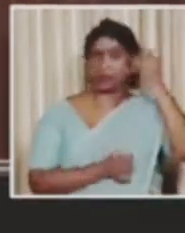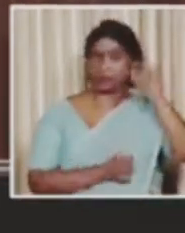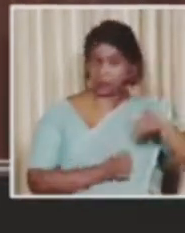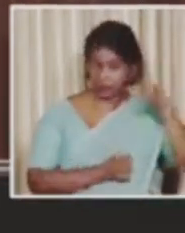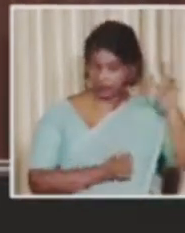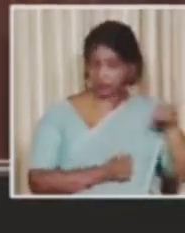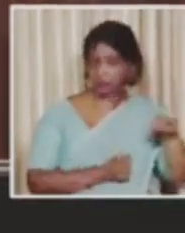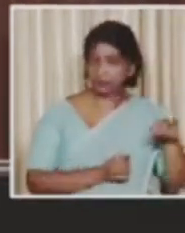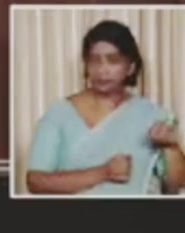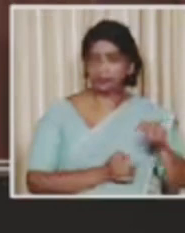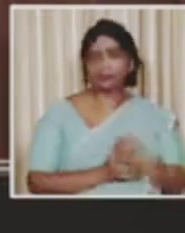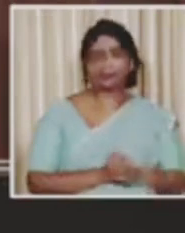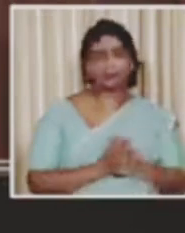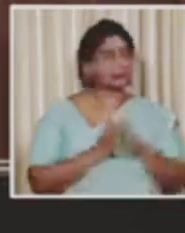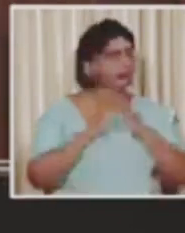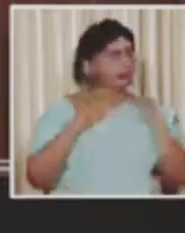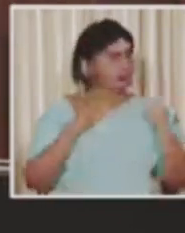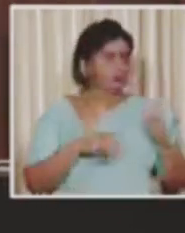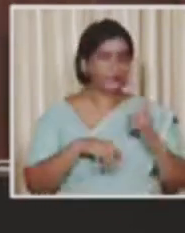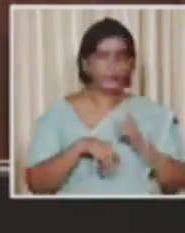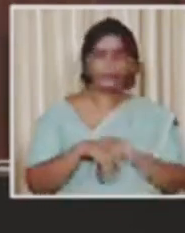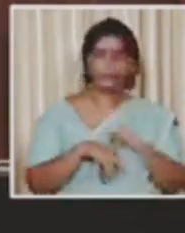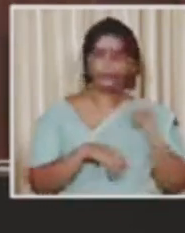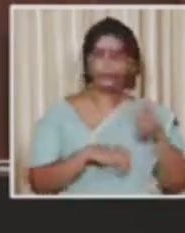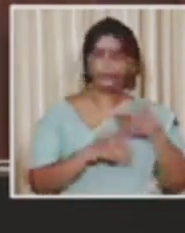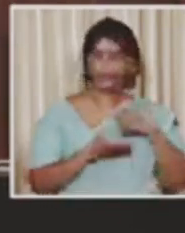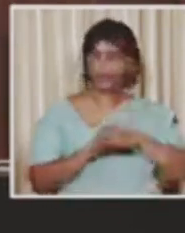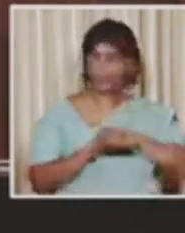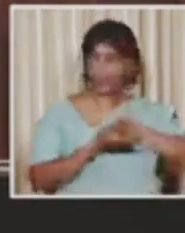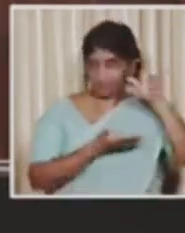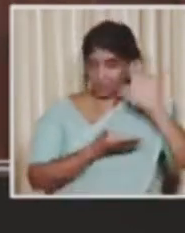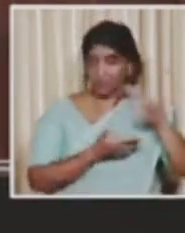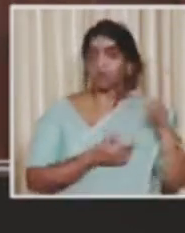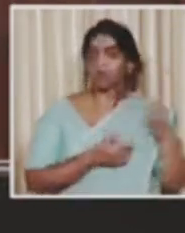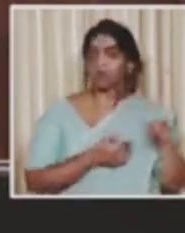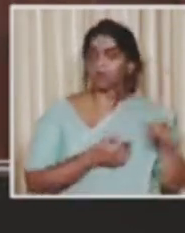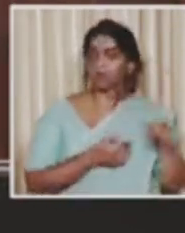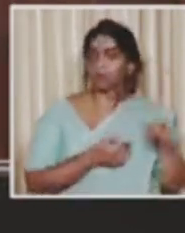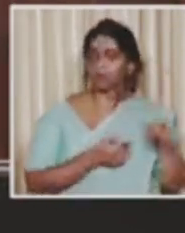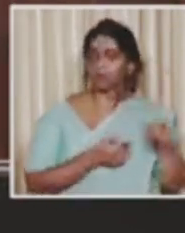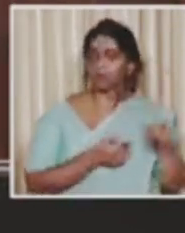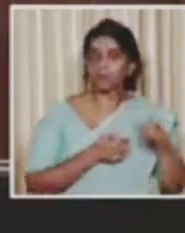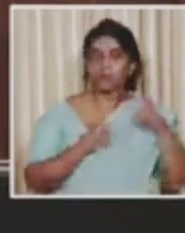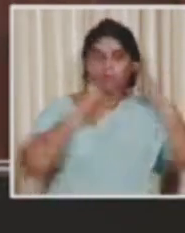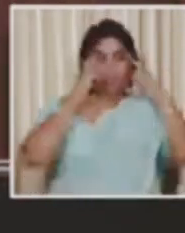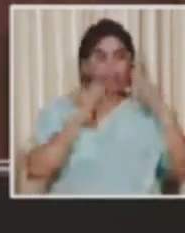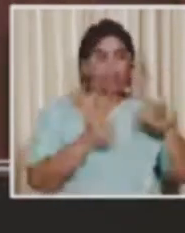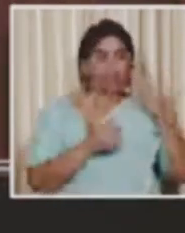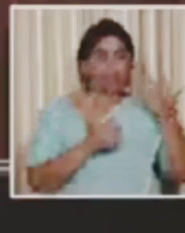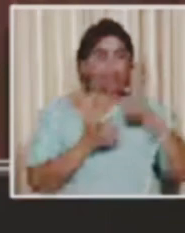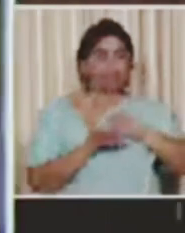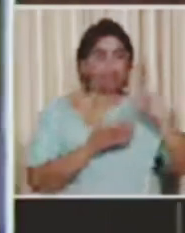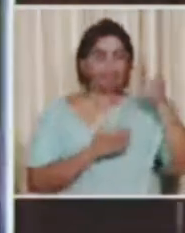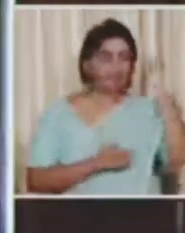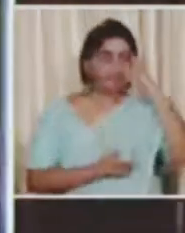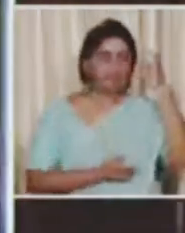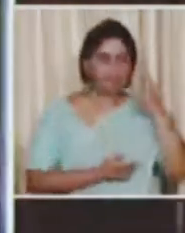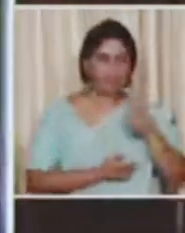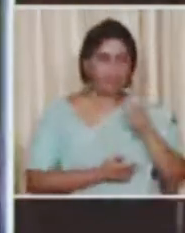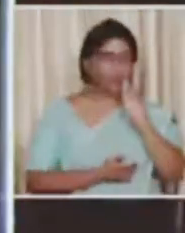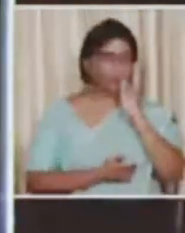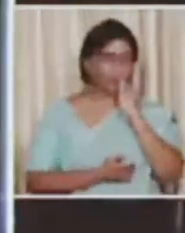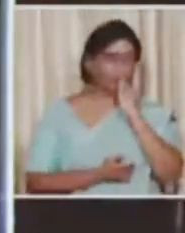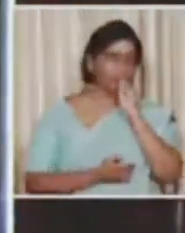කාන්තාව ගොඩක් වෙලාවට අපි විදේශගත කරන්නේ අරාබි රටවල්වලට. ඒ අයට ලැබෙන පඩිය